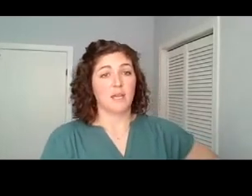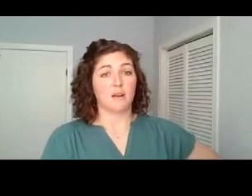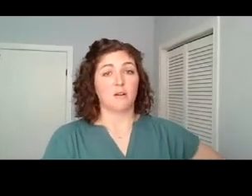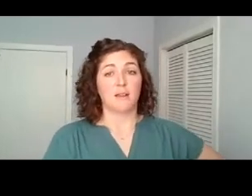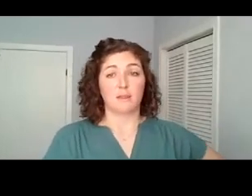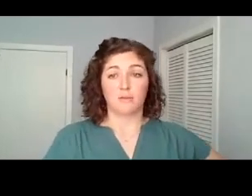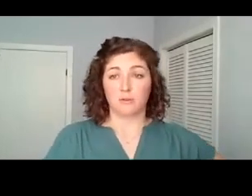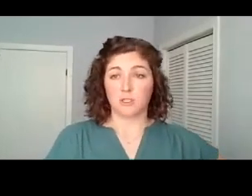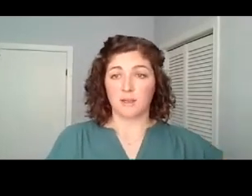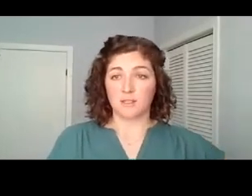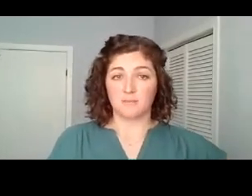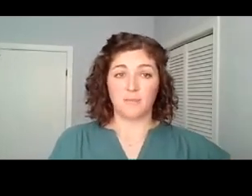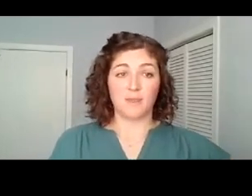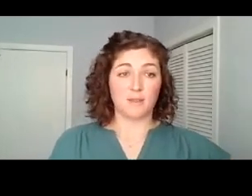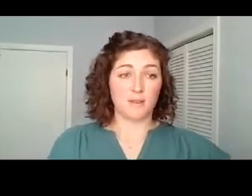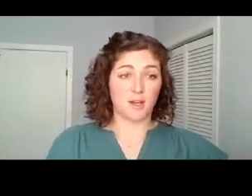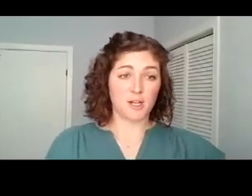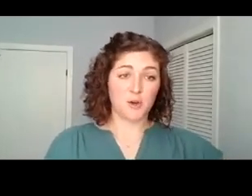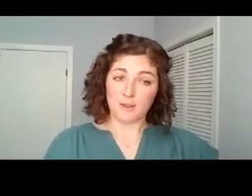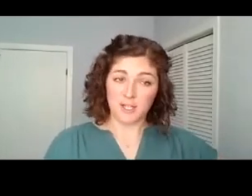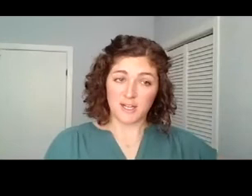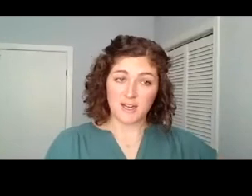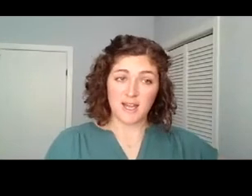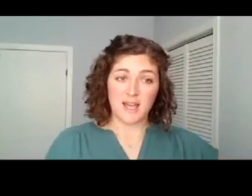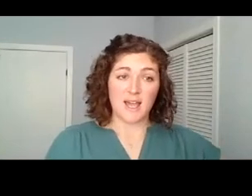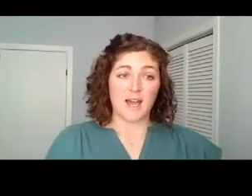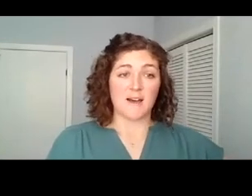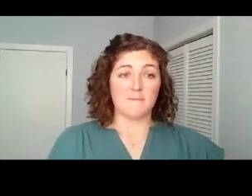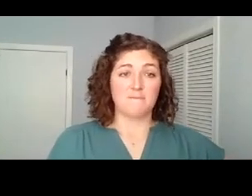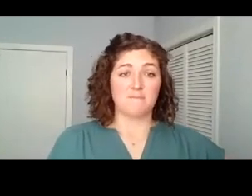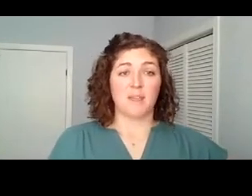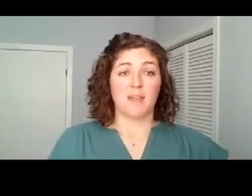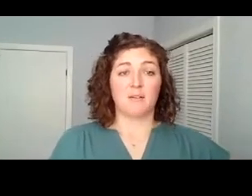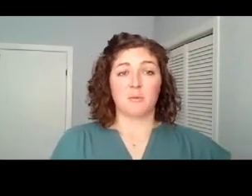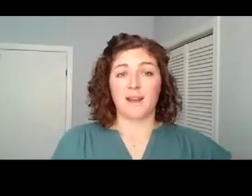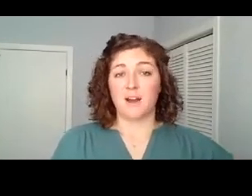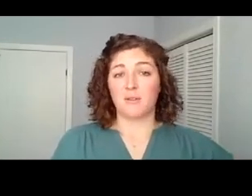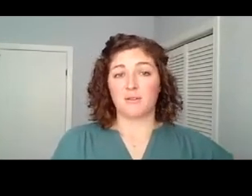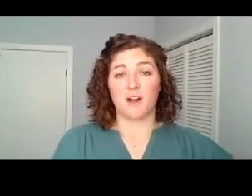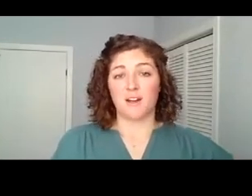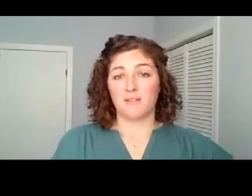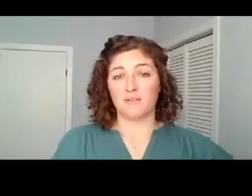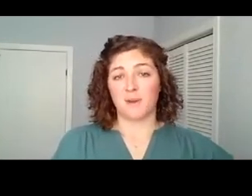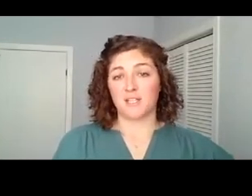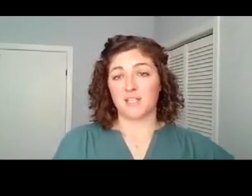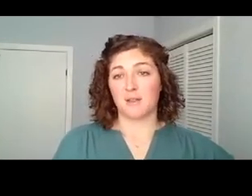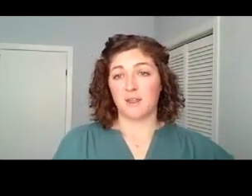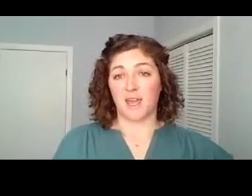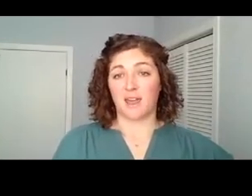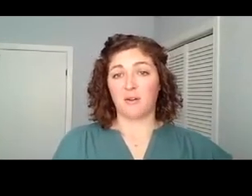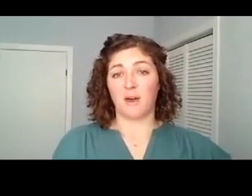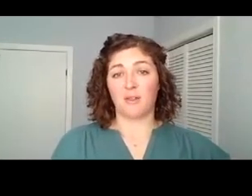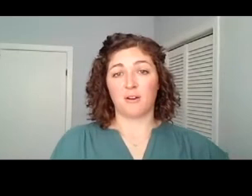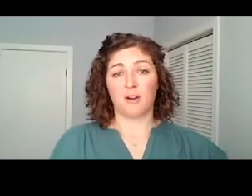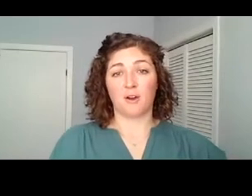Devrais-je me faire vacciner chaque année comme c'est le cas pour le vaccin contre la grippe? C'est une bonne question en fait. Et à l'heure actuelle, on n'a pas